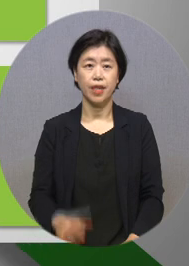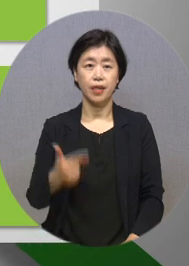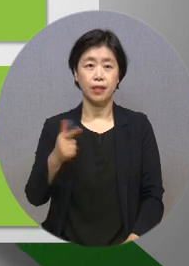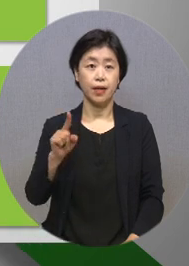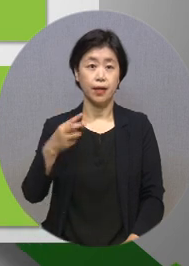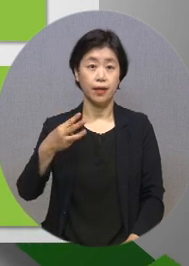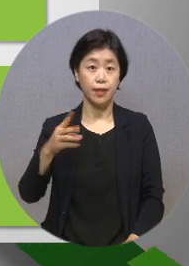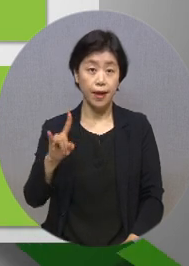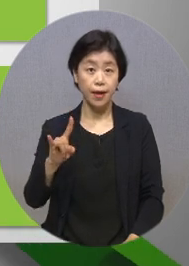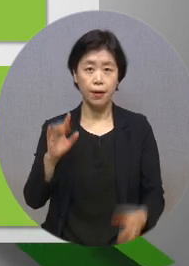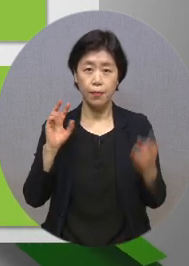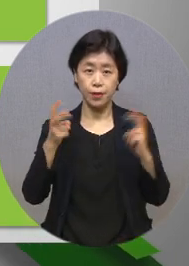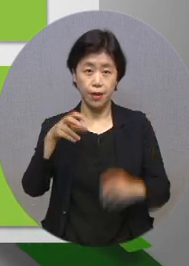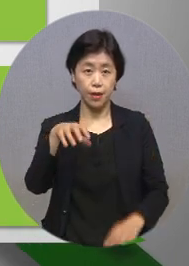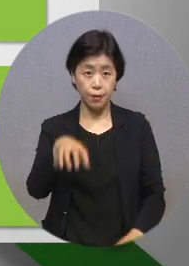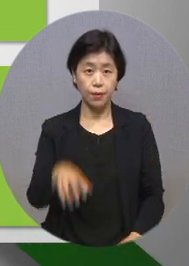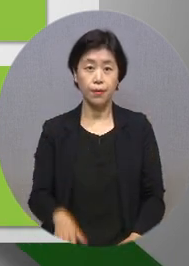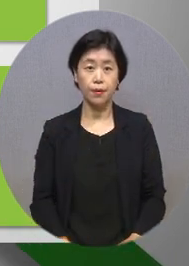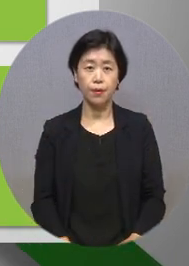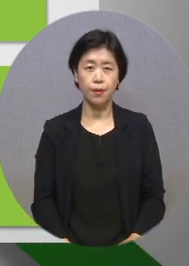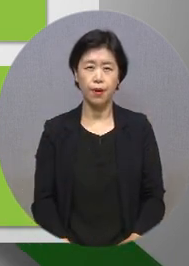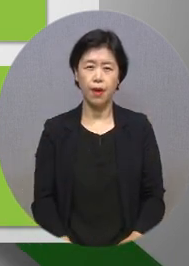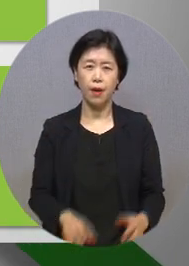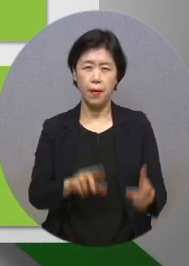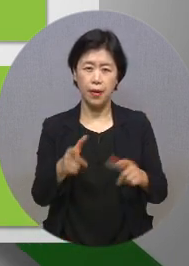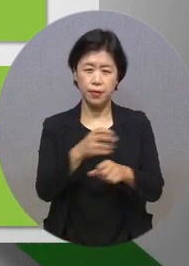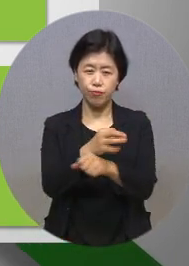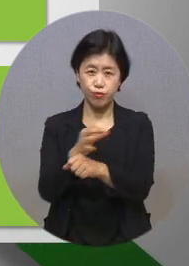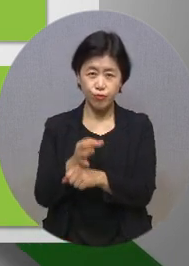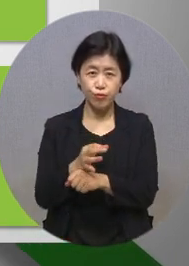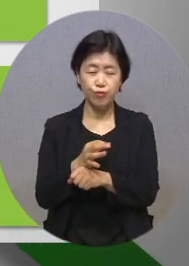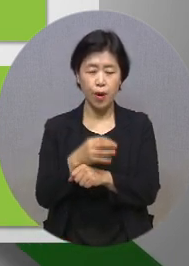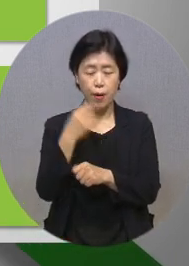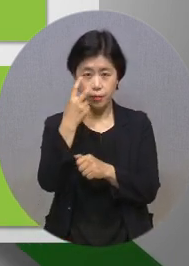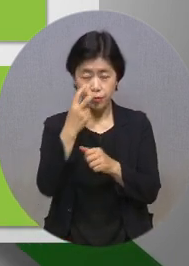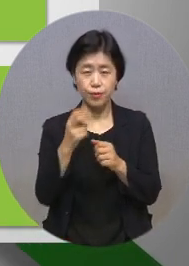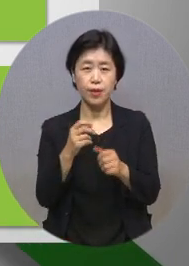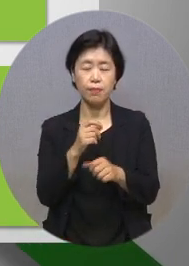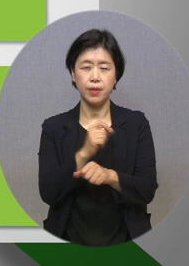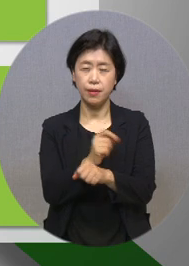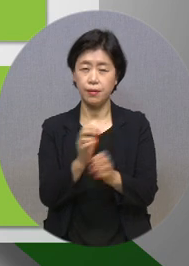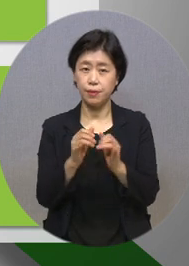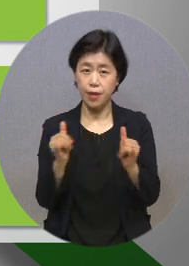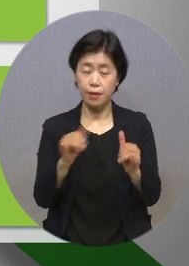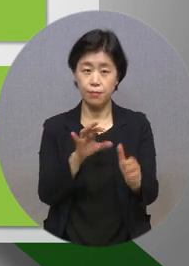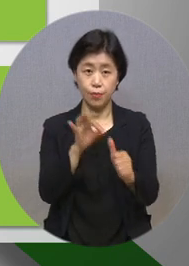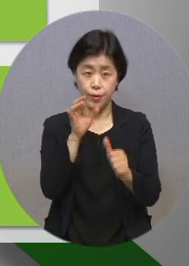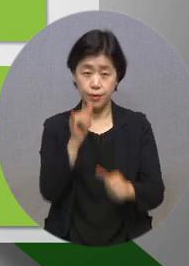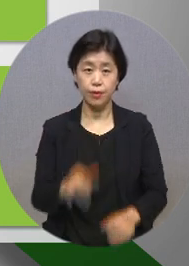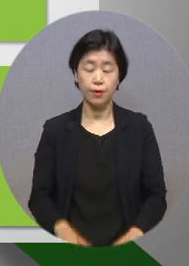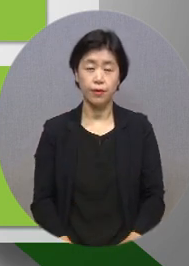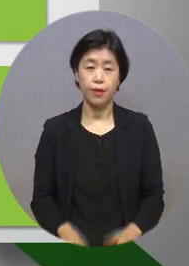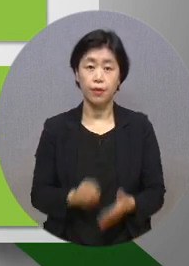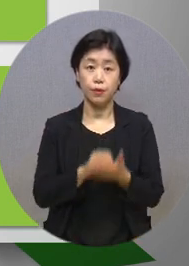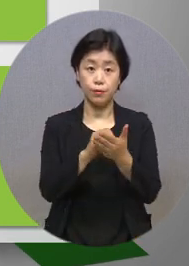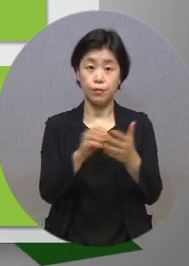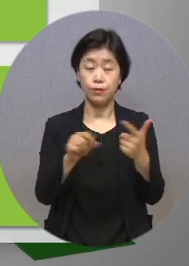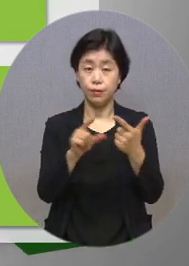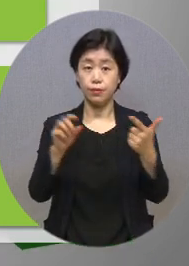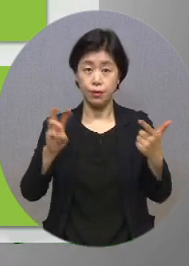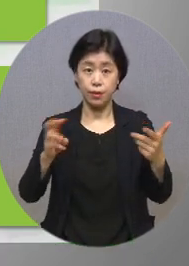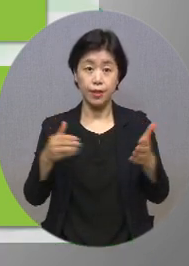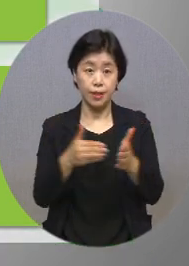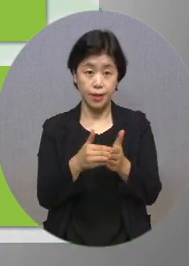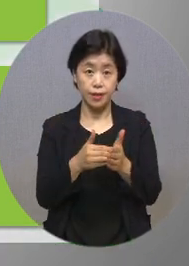나래 에너지 서비스 주식회사에서 자재 구매 사무원을 모집합니다. 접수 마감일은 6월 30일까지이며